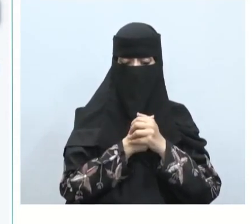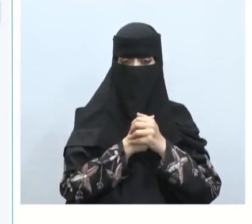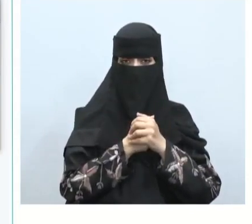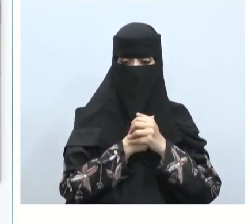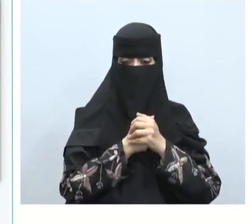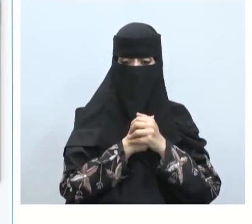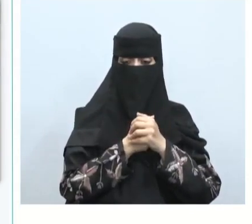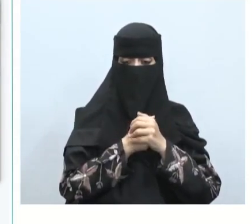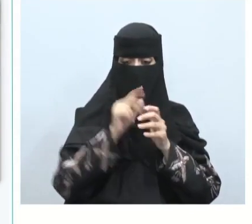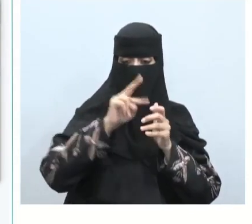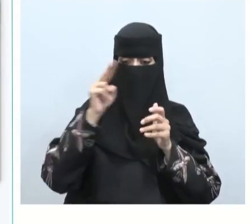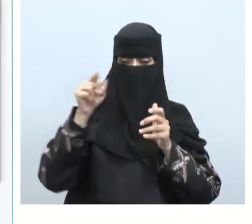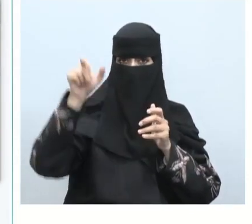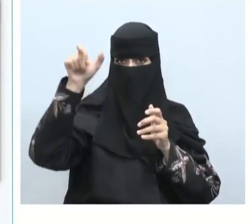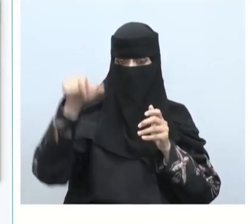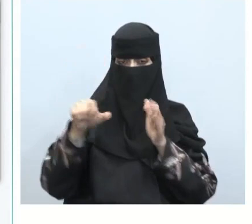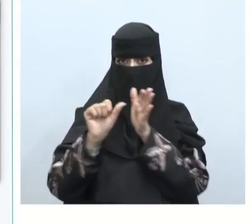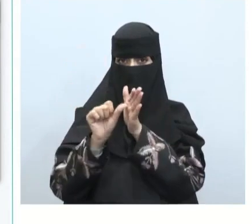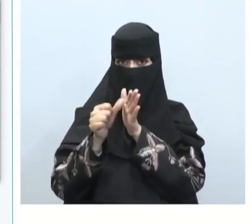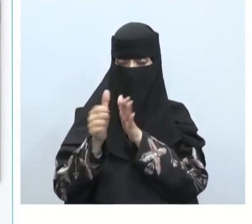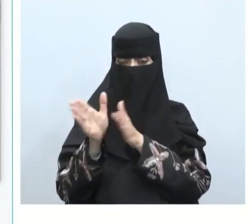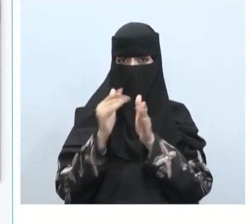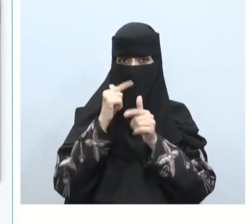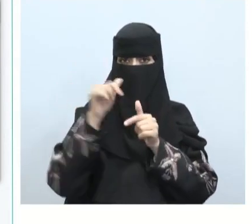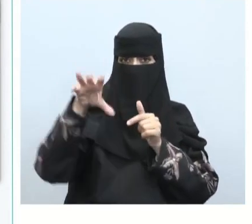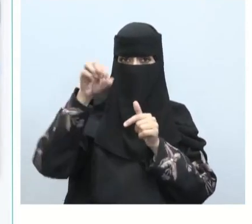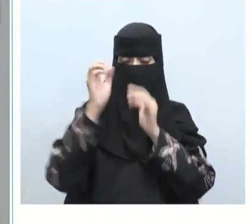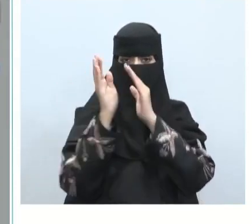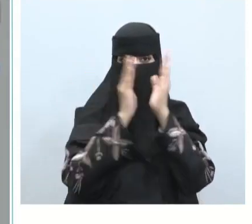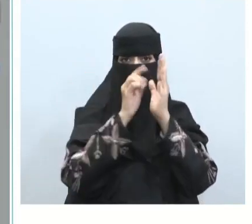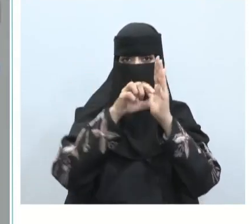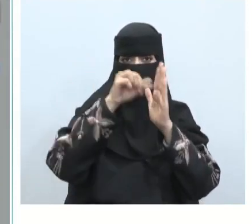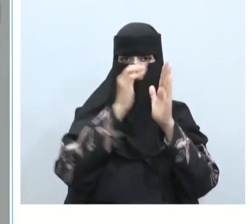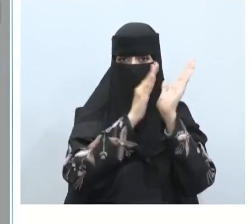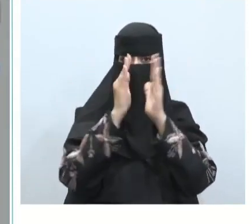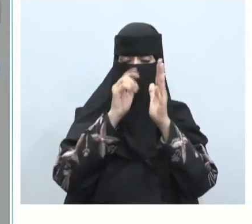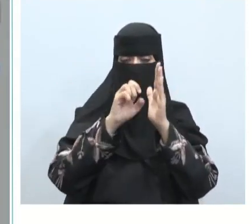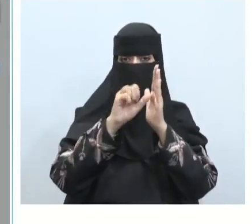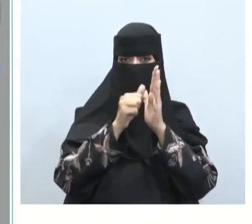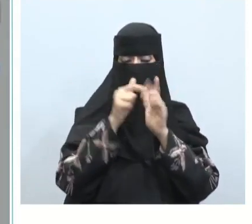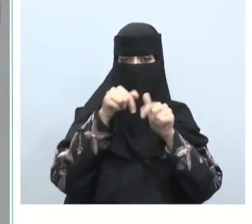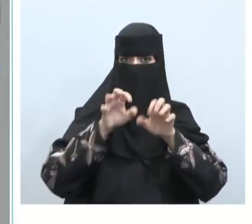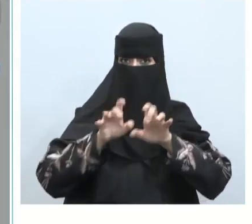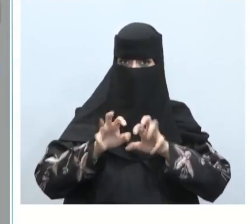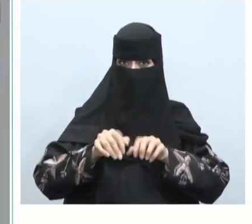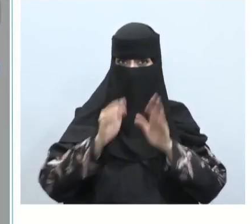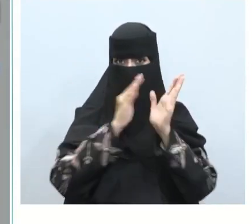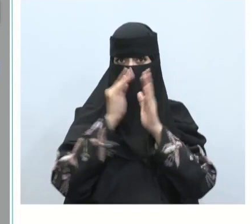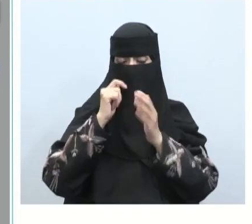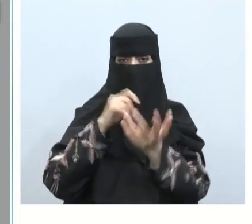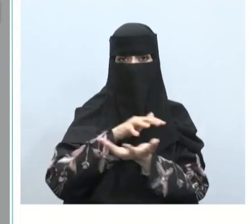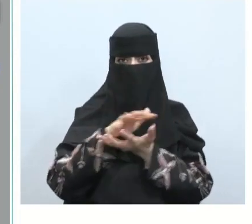فهد ننقر على جديد ثم مجلد جديد اكتب اسم المجلد